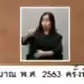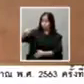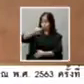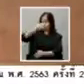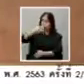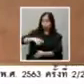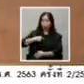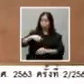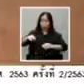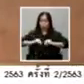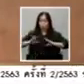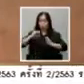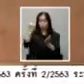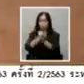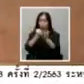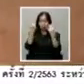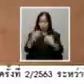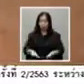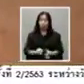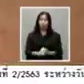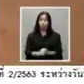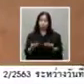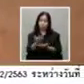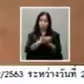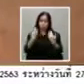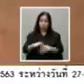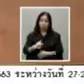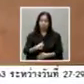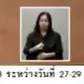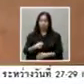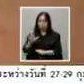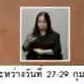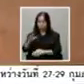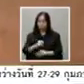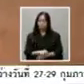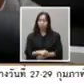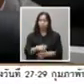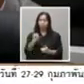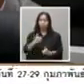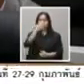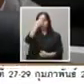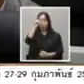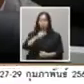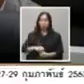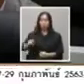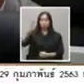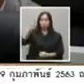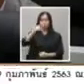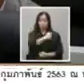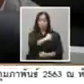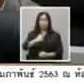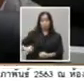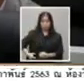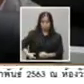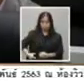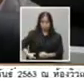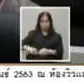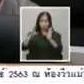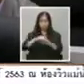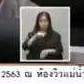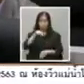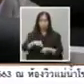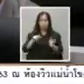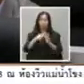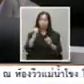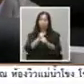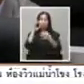การตรวจสอบขององค์กรใดตามรัฐธรรมนูญ ชินวรอธิบายคำประท้วง เพราะการถวายสัตย์ปฏิญาณตนต่อพระมหากษัตริย์เป็นการกระทำท